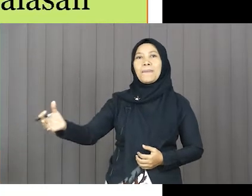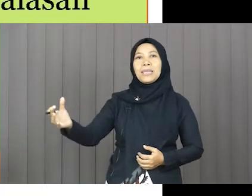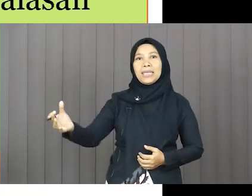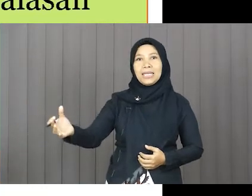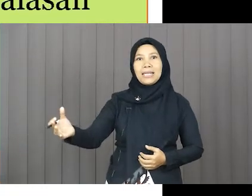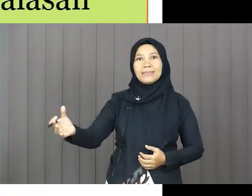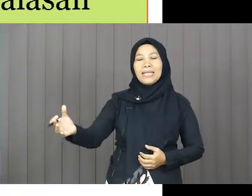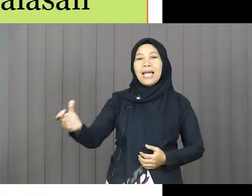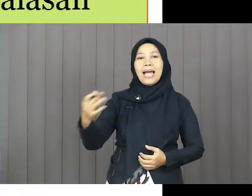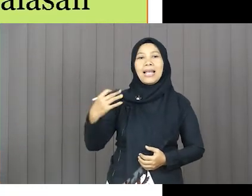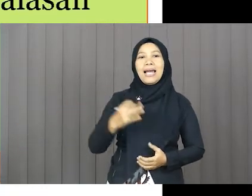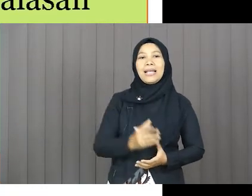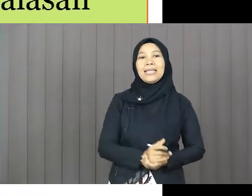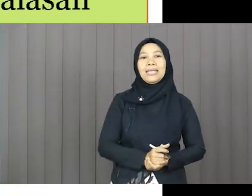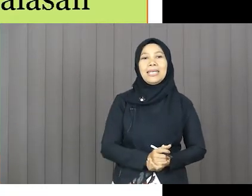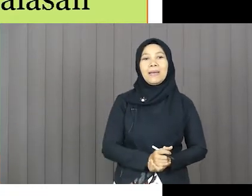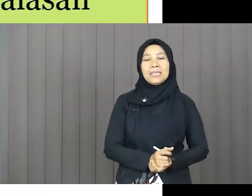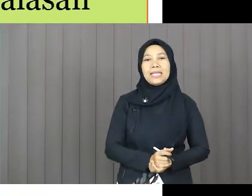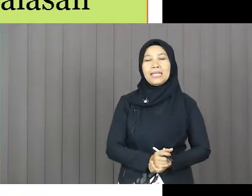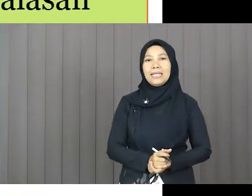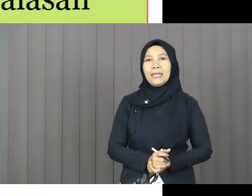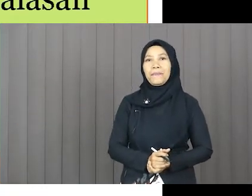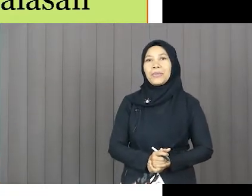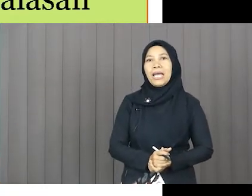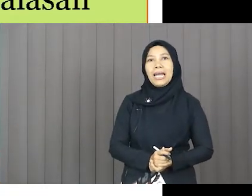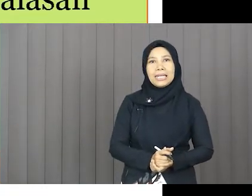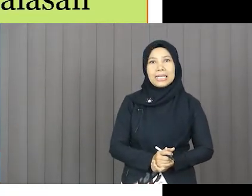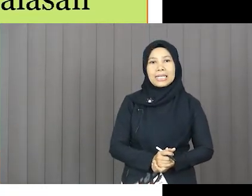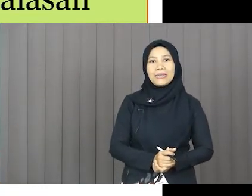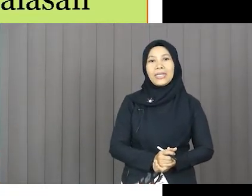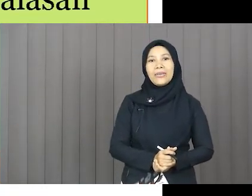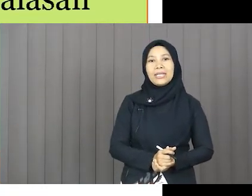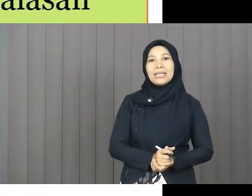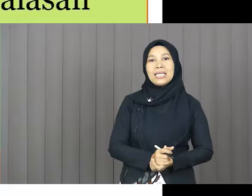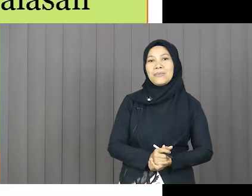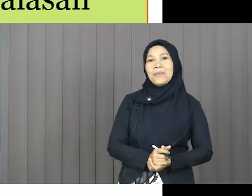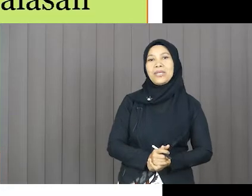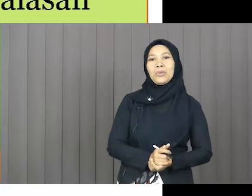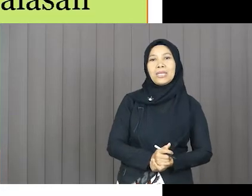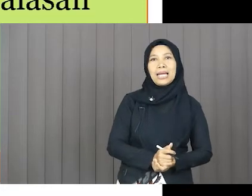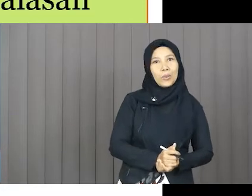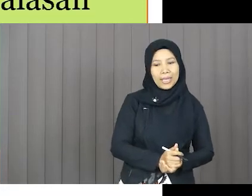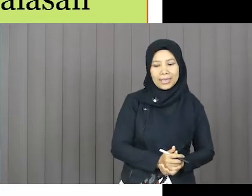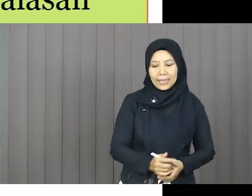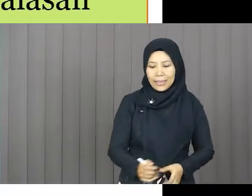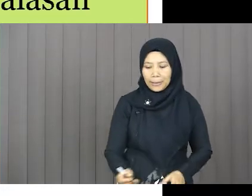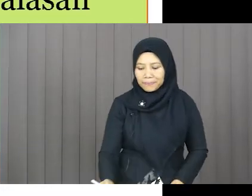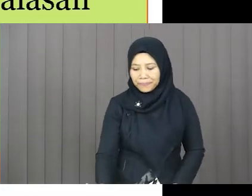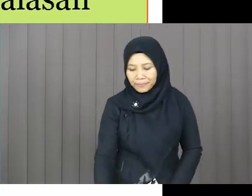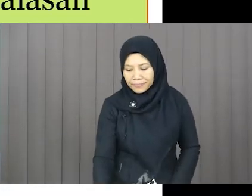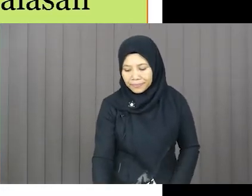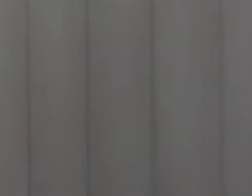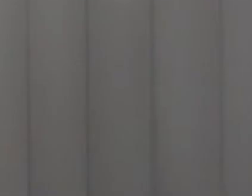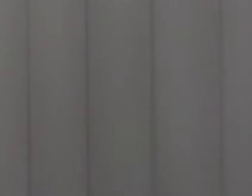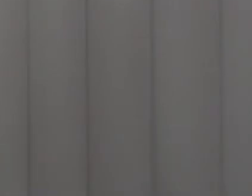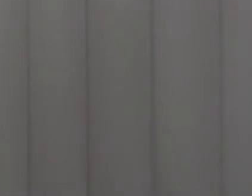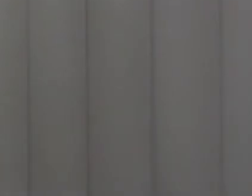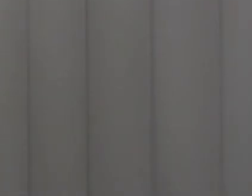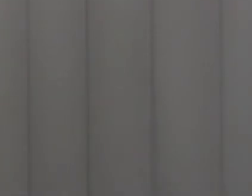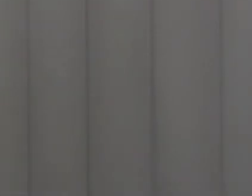punya kepentingan. Hal-hal ini yang menjadi landasan teoritis bagi utang luar negeri.